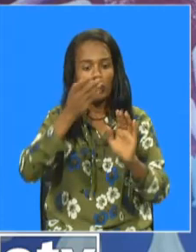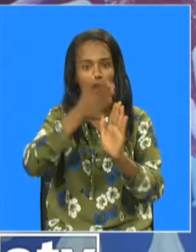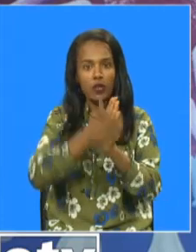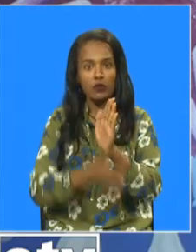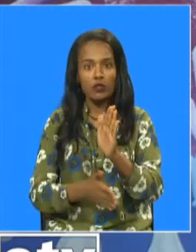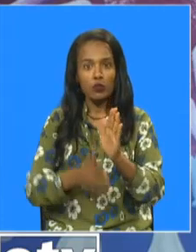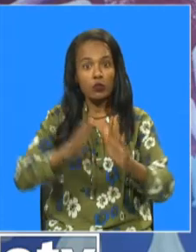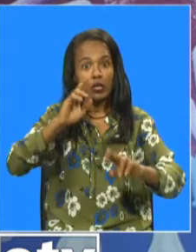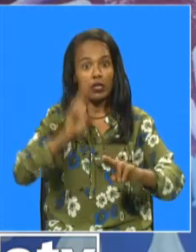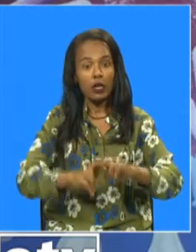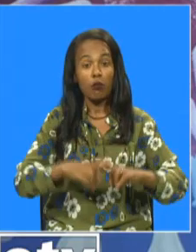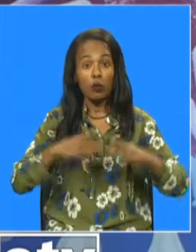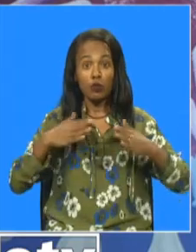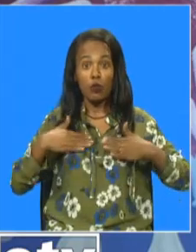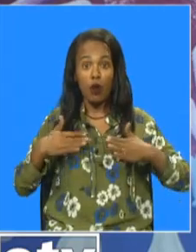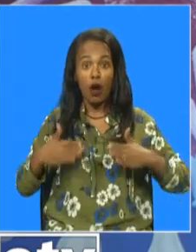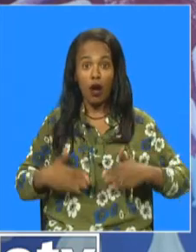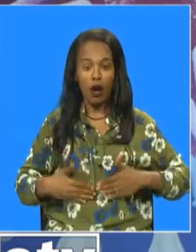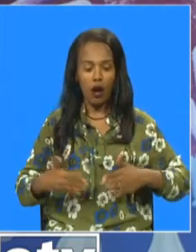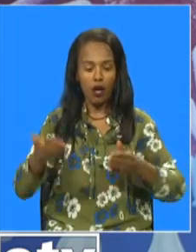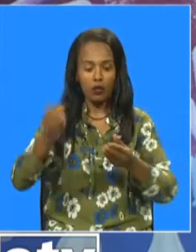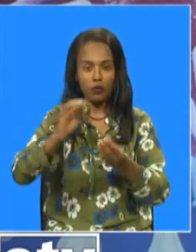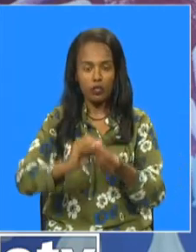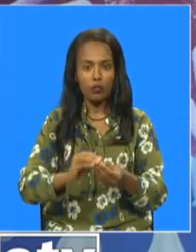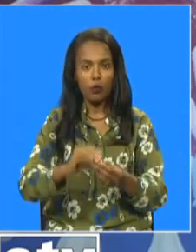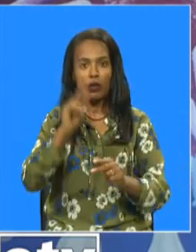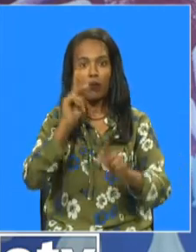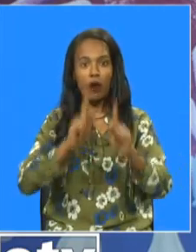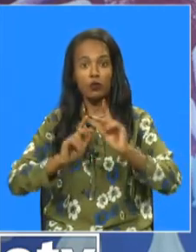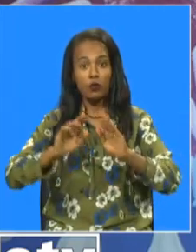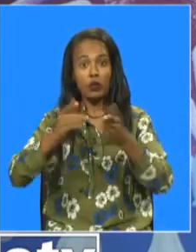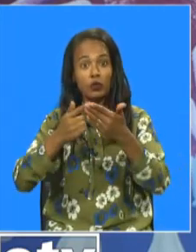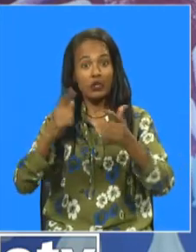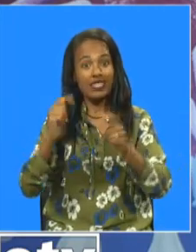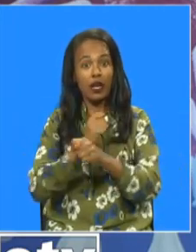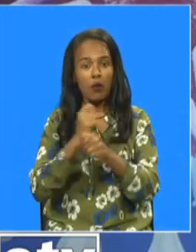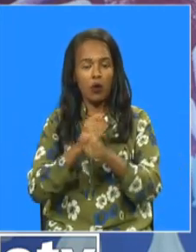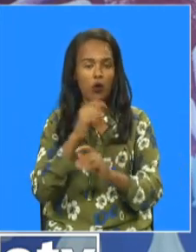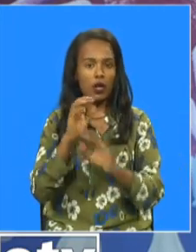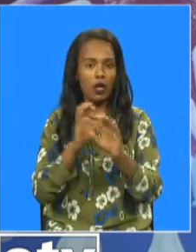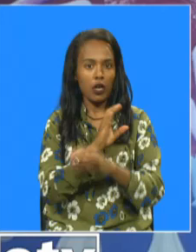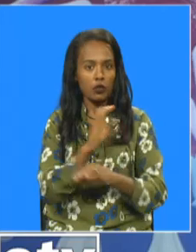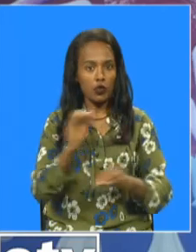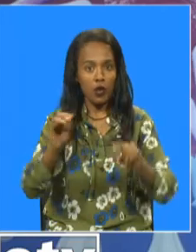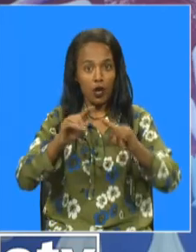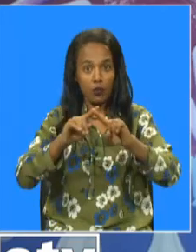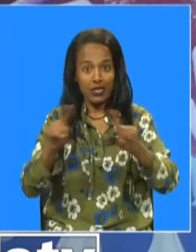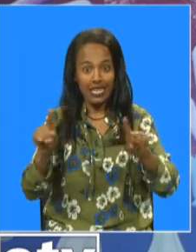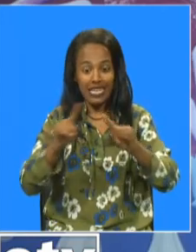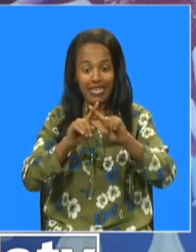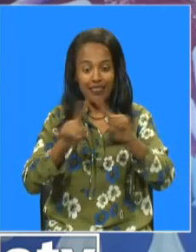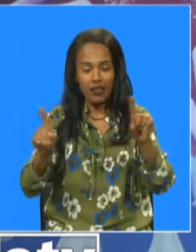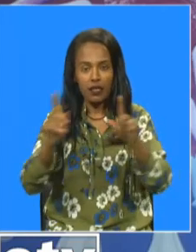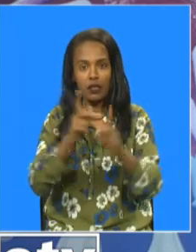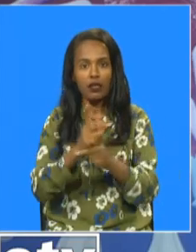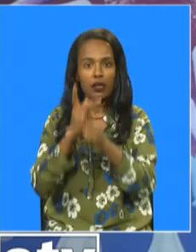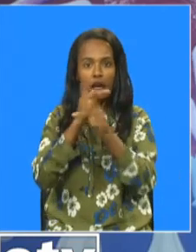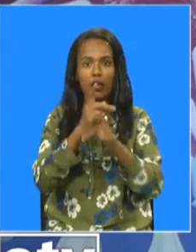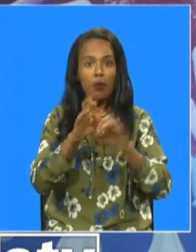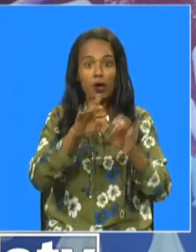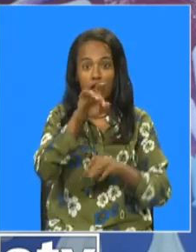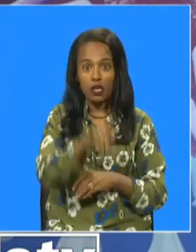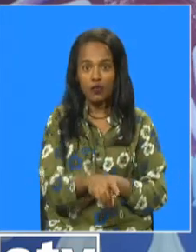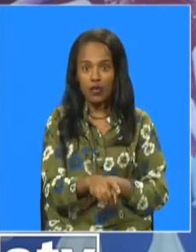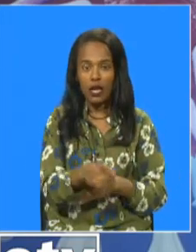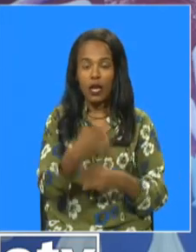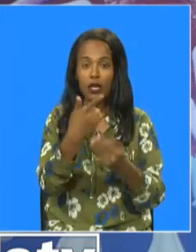ሊያስፈጽሙ ከተቀመጡ አካላት በተጨማሪ ማህበረሰቡ በራሱ እነዚህን ሊተገብራቸውና በተለይ የተለየ ጥንቃቄ ማድረግ ያስፈልጋል።